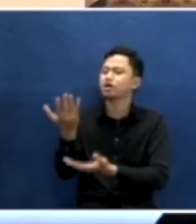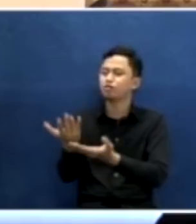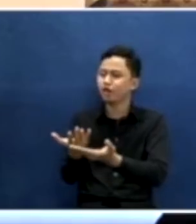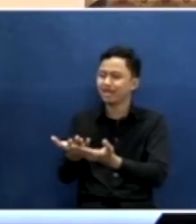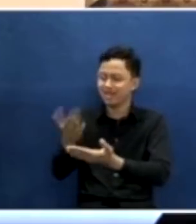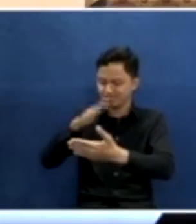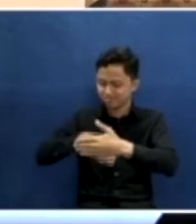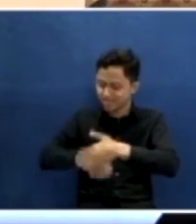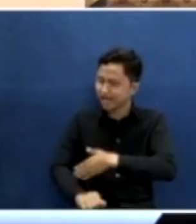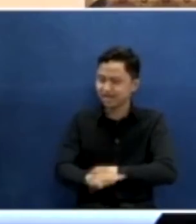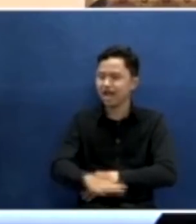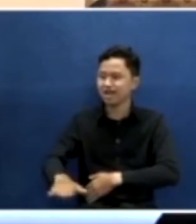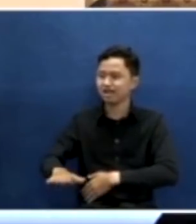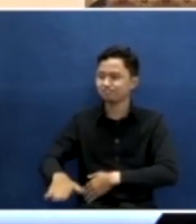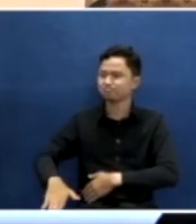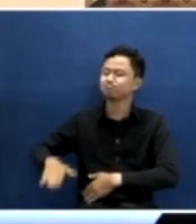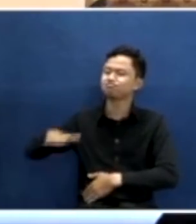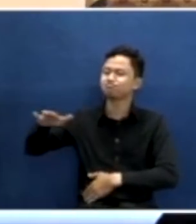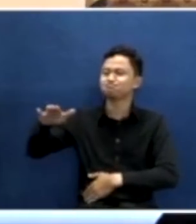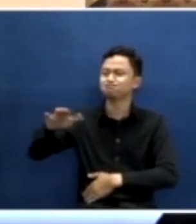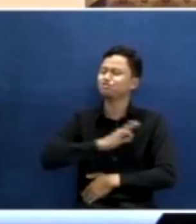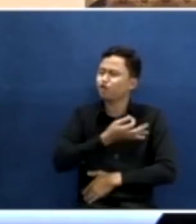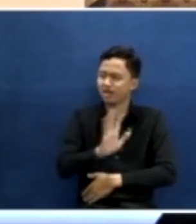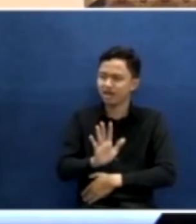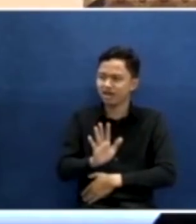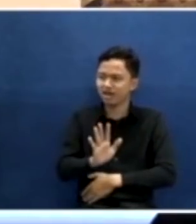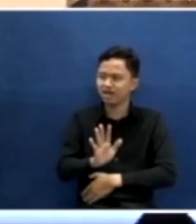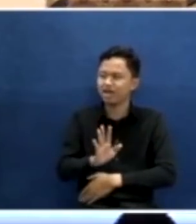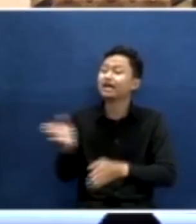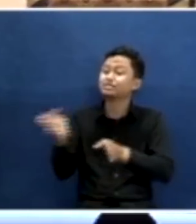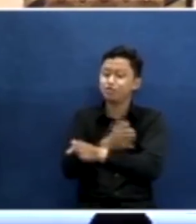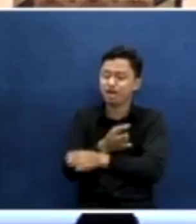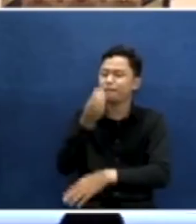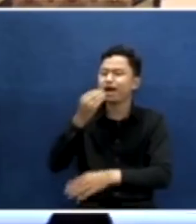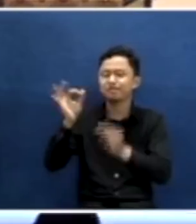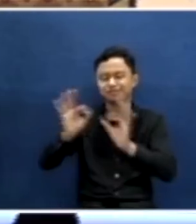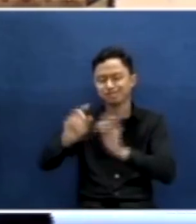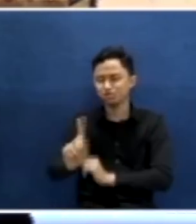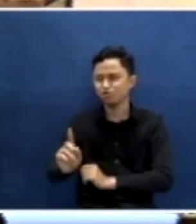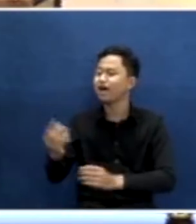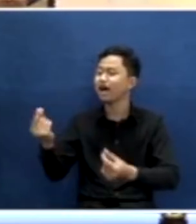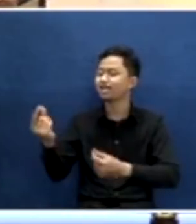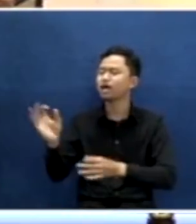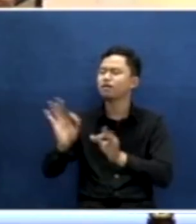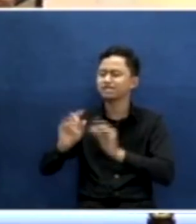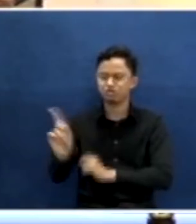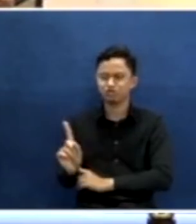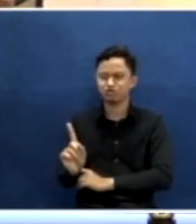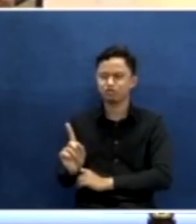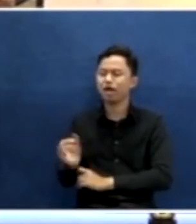keshalihan anak Antum dalam kehidupan ini makanya kita dapetin Kanada seorang ulama besar namanya Abdullah bin Mubarok Kenapa bapaknya